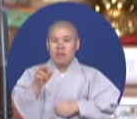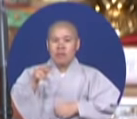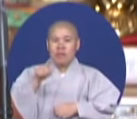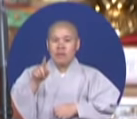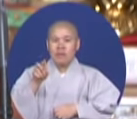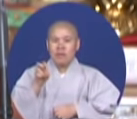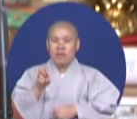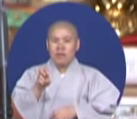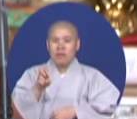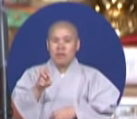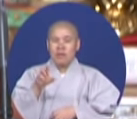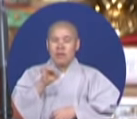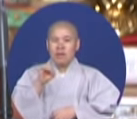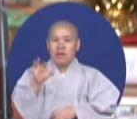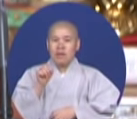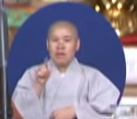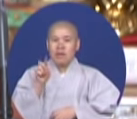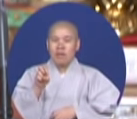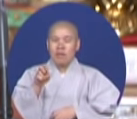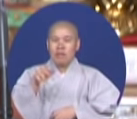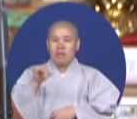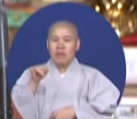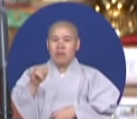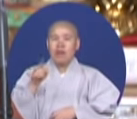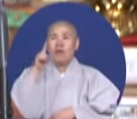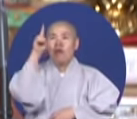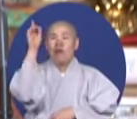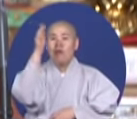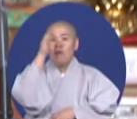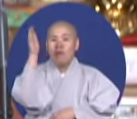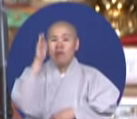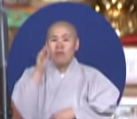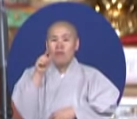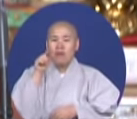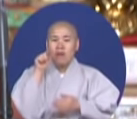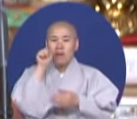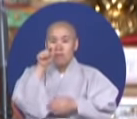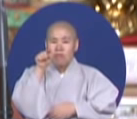공점위엄지라 허공에 점을 뚝뚝 찍어서